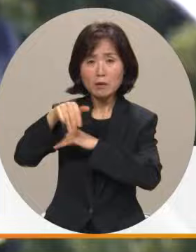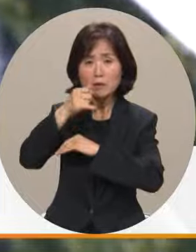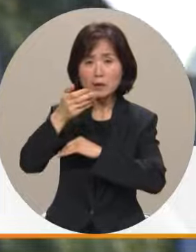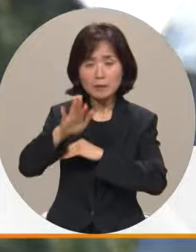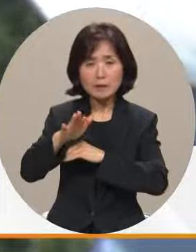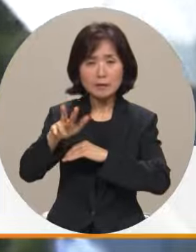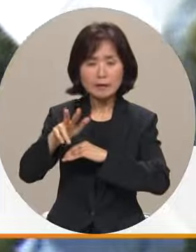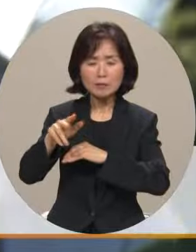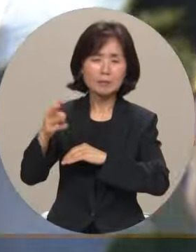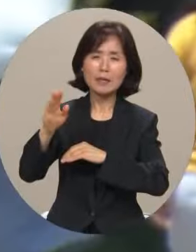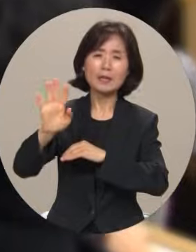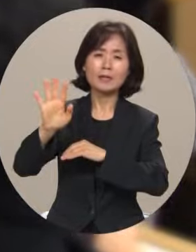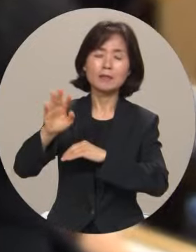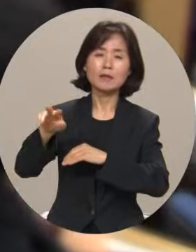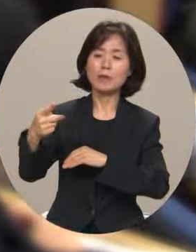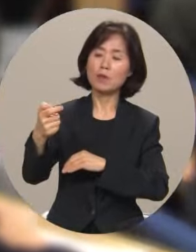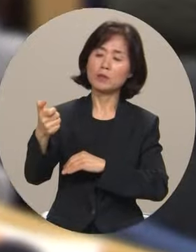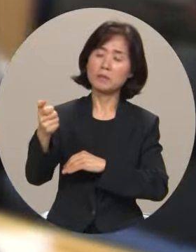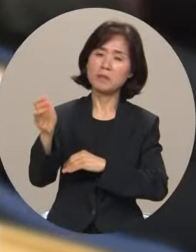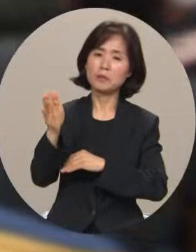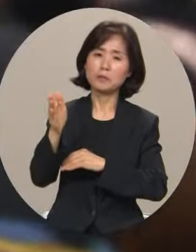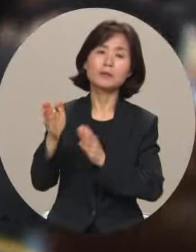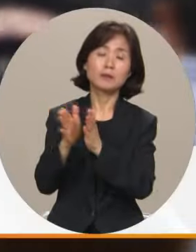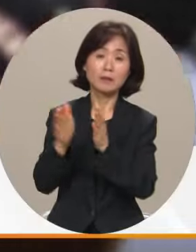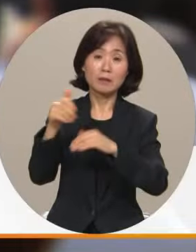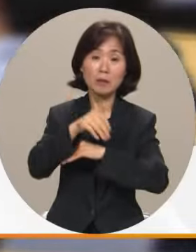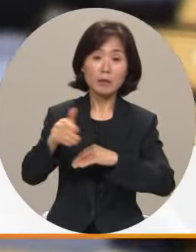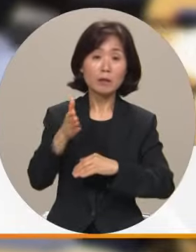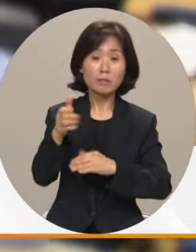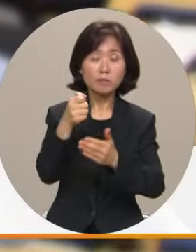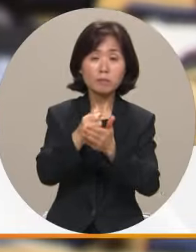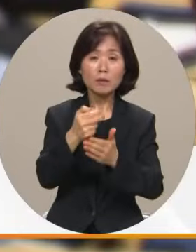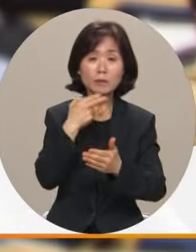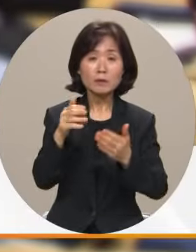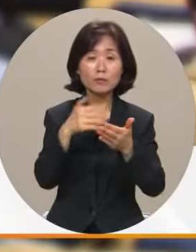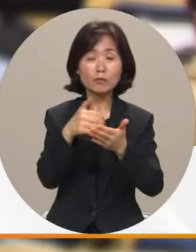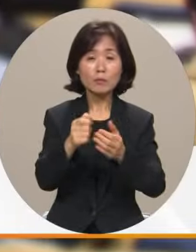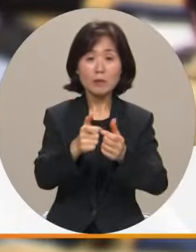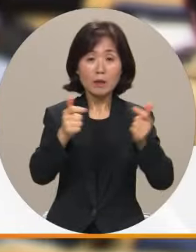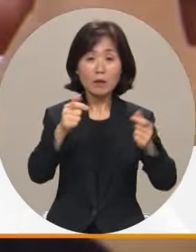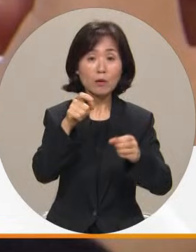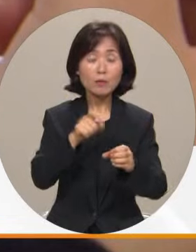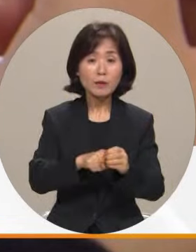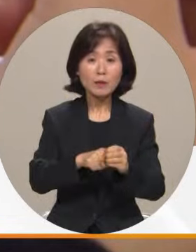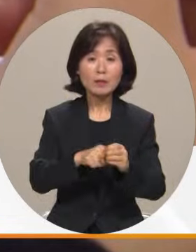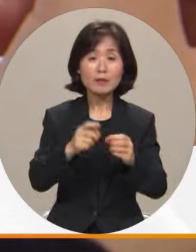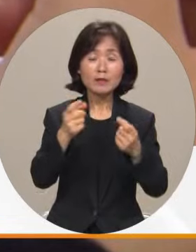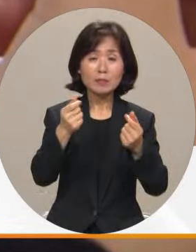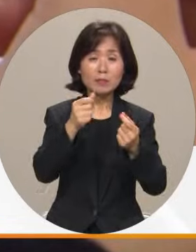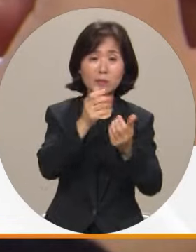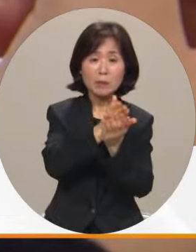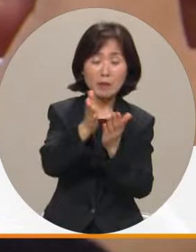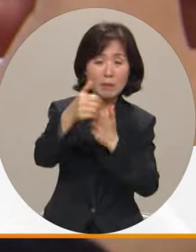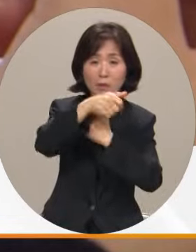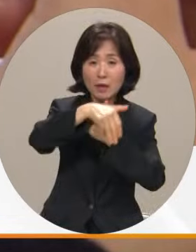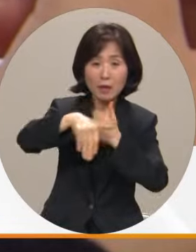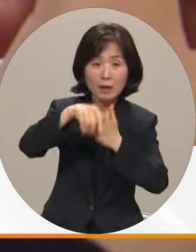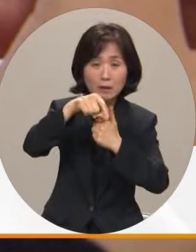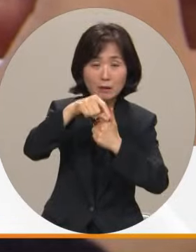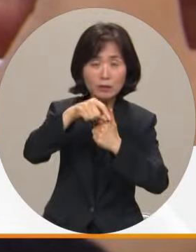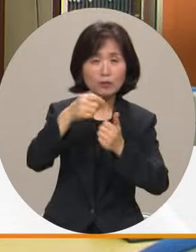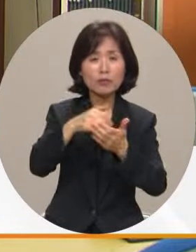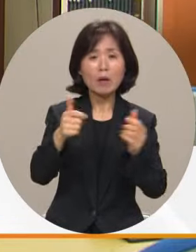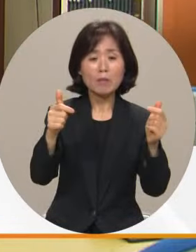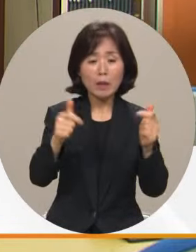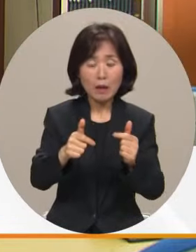우선 출범하게 됐습니다 무전공 입학 인원을 늘리려면 기존 단과대별 정원을 줄여야 하는데 인원 을 요구받은